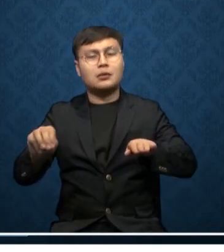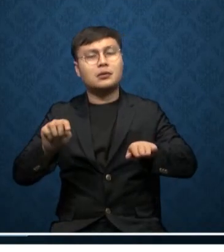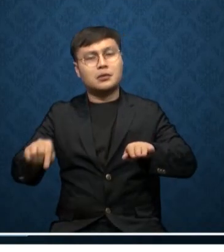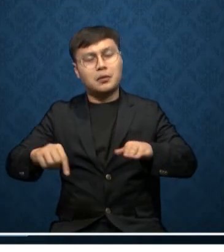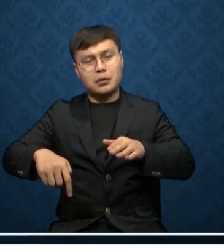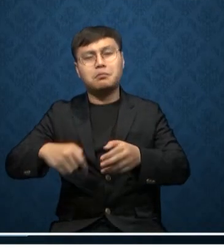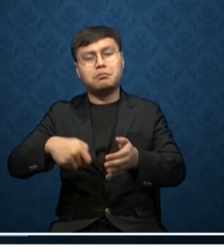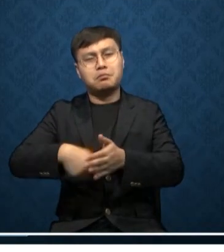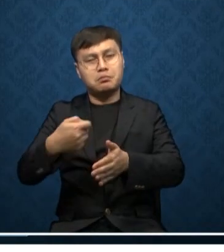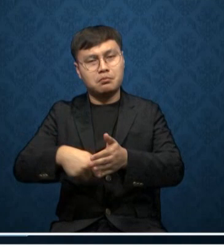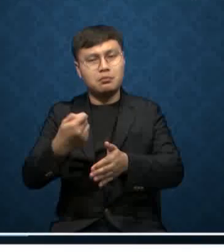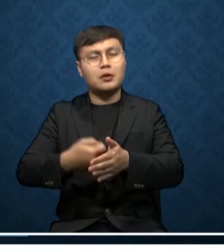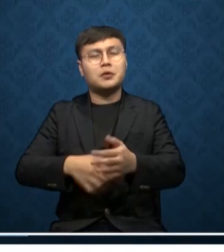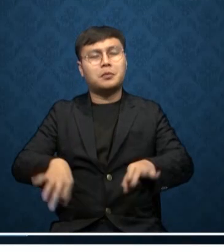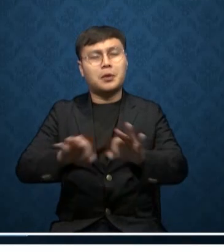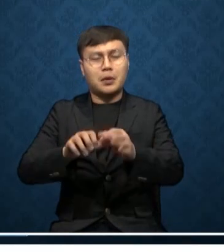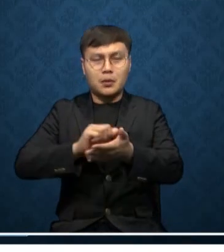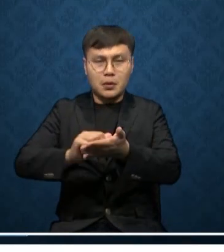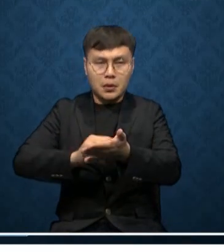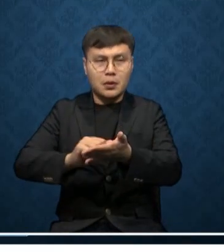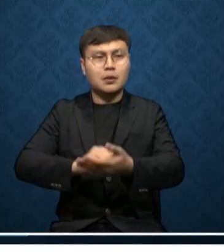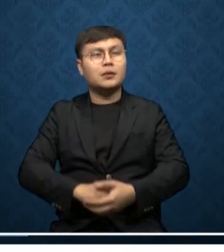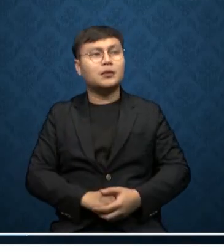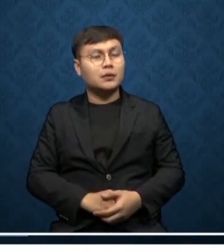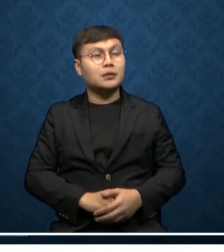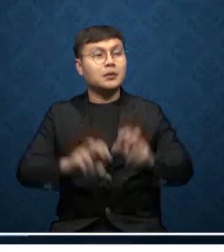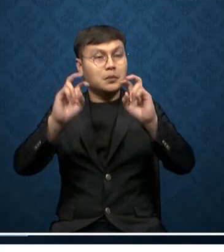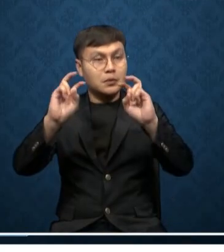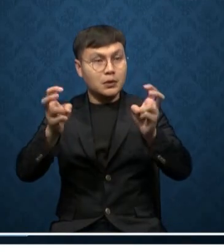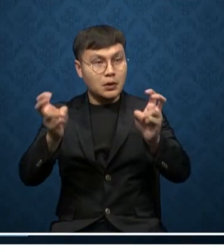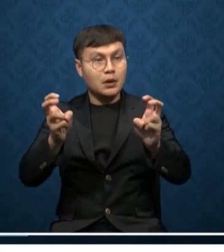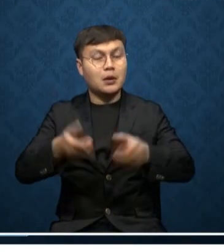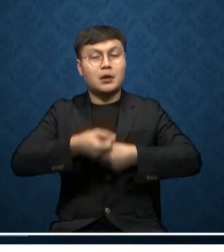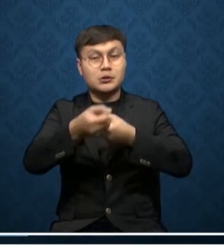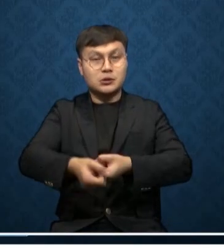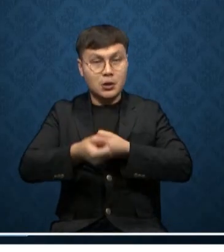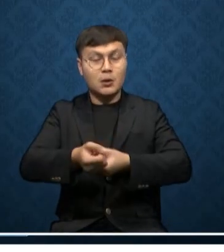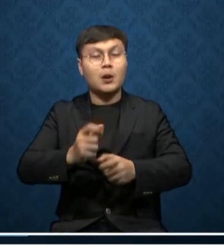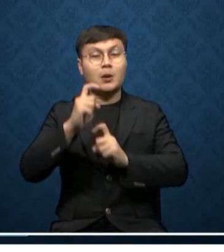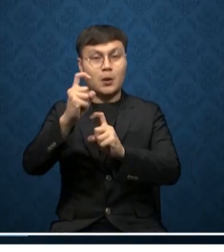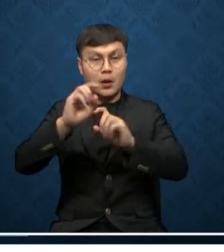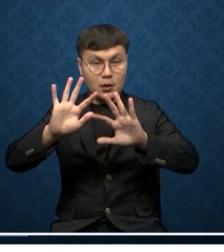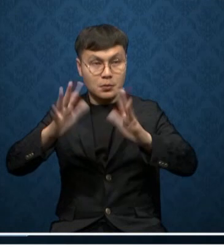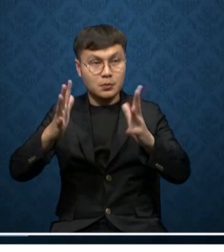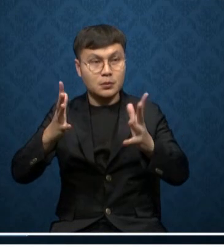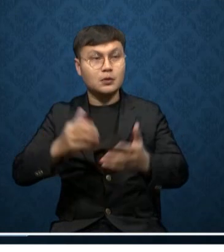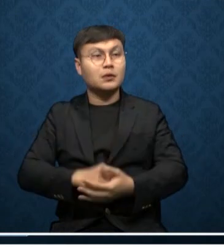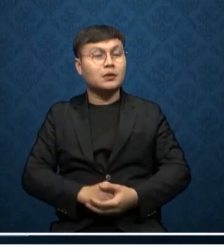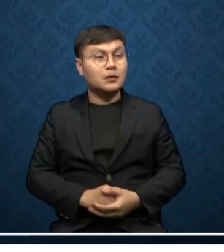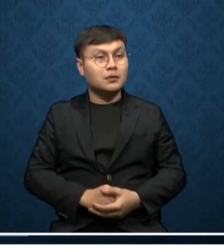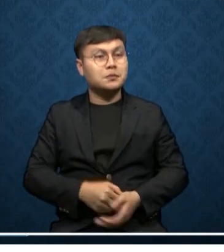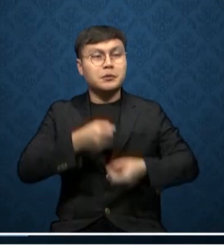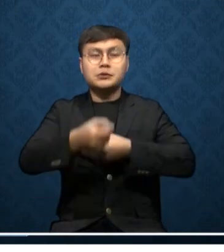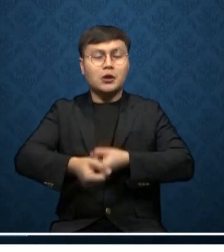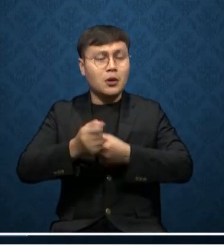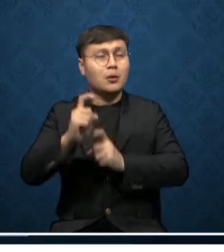ประเด็นที่ควรจะนำไปสู่การแก้ไขประเด็นสำคัญถัดมานะครับเรื่องของเกษตรปลอดภัยน้าตไปเลยนะครับเกษตรปลอดภัยนี่เป็นเรื่องที่เราพูดกัน